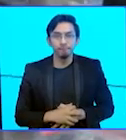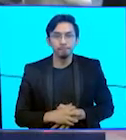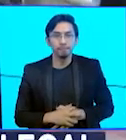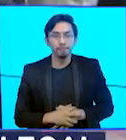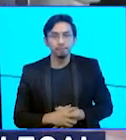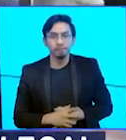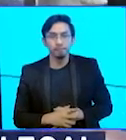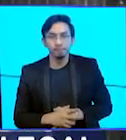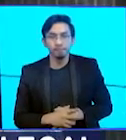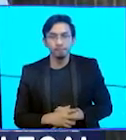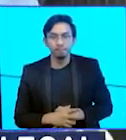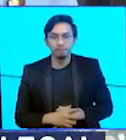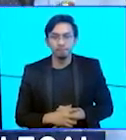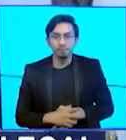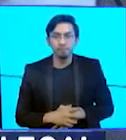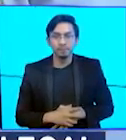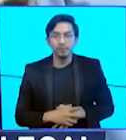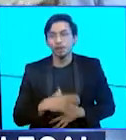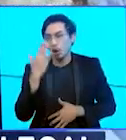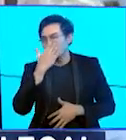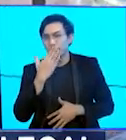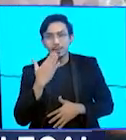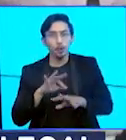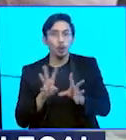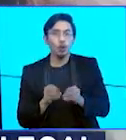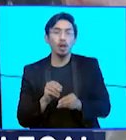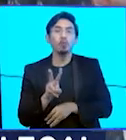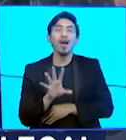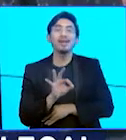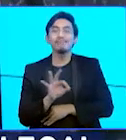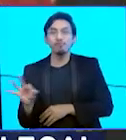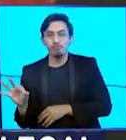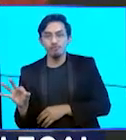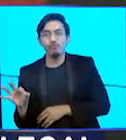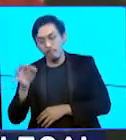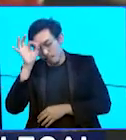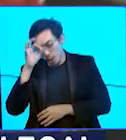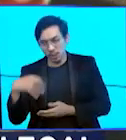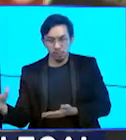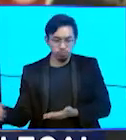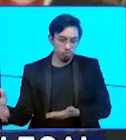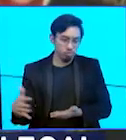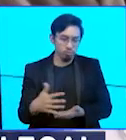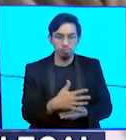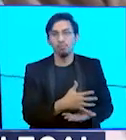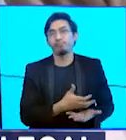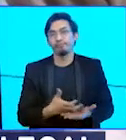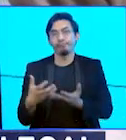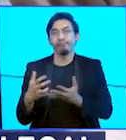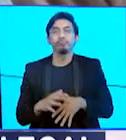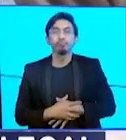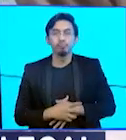Lebih dari 2.000 kemasan kosmetik tanpa izin edar disita oleh Direktorat Reserse Kriminal Khusus Polda Sumatera Selatan dari tangan Pak Sutri Supriyadi dan